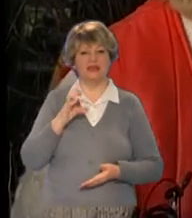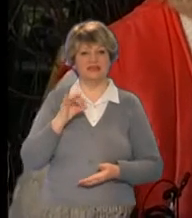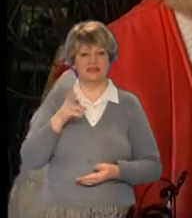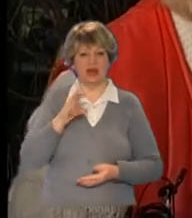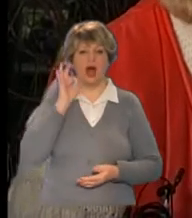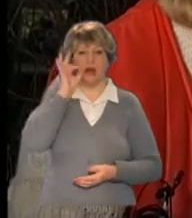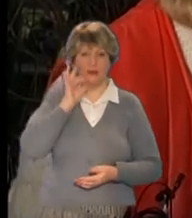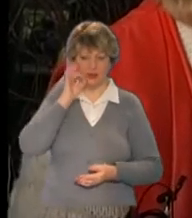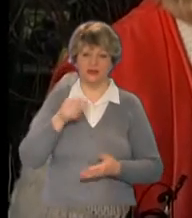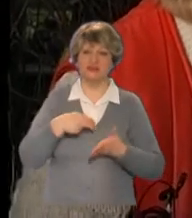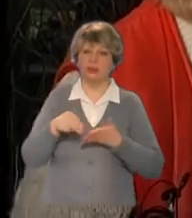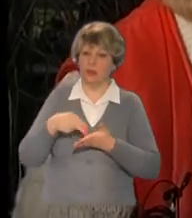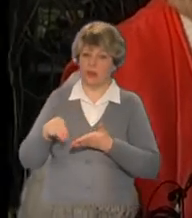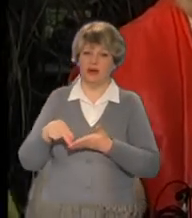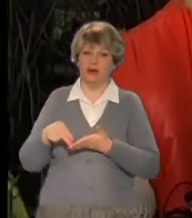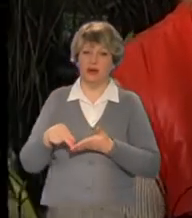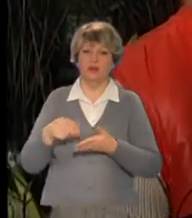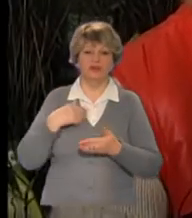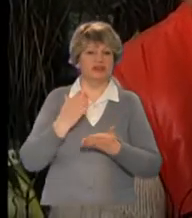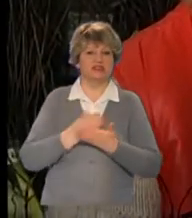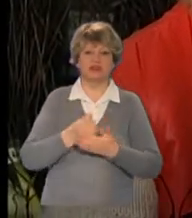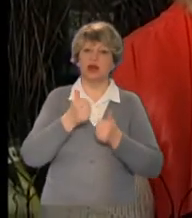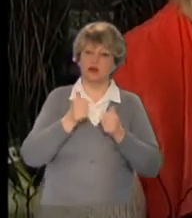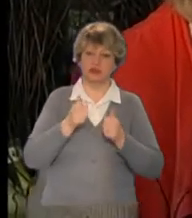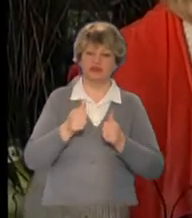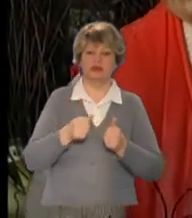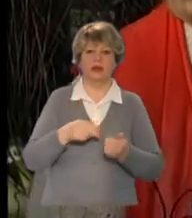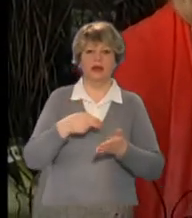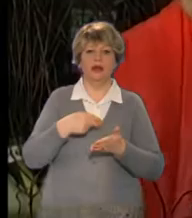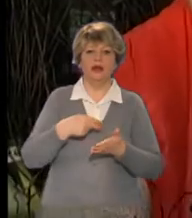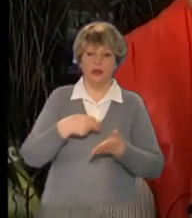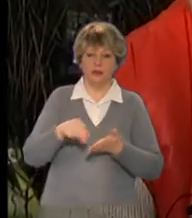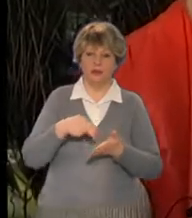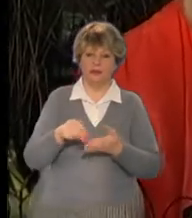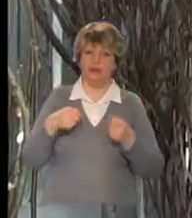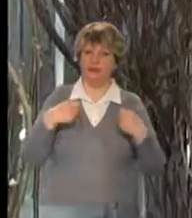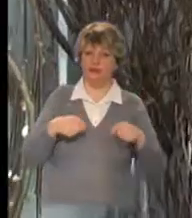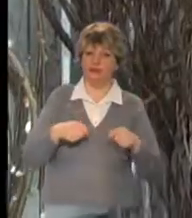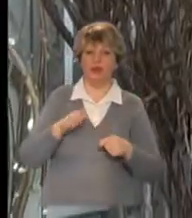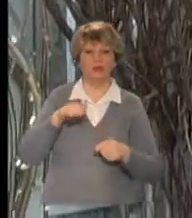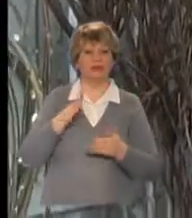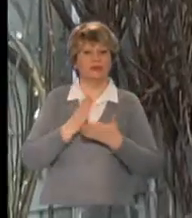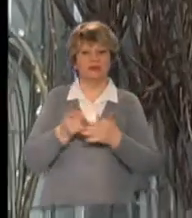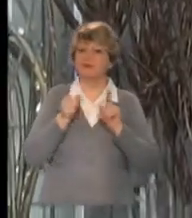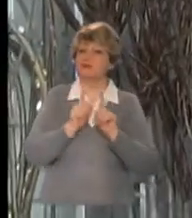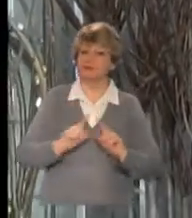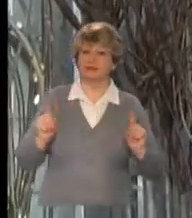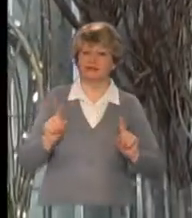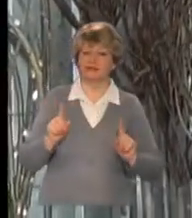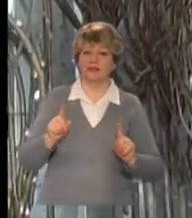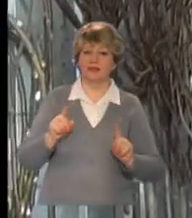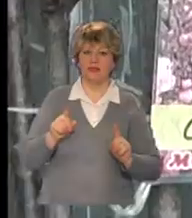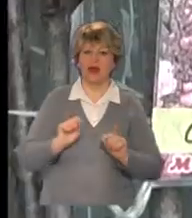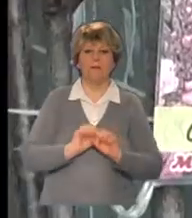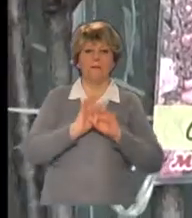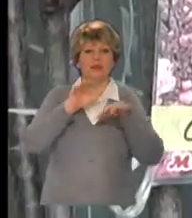персики, абрикоси у нас всі. Сортові, хороші, прикоплені в землі. Потім екзотичні, ось бачите,